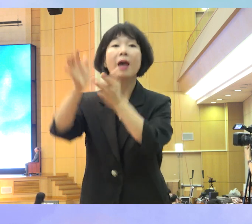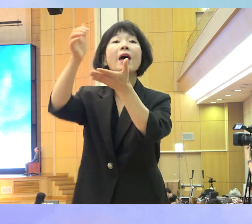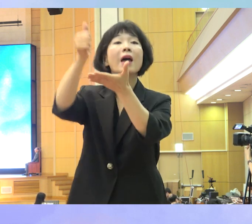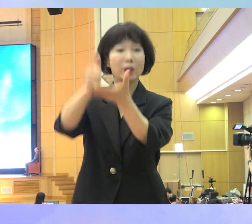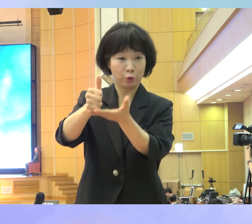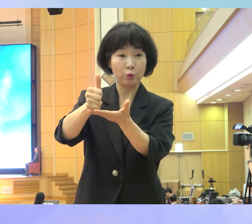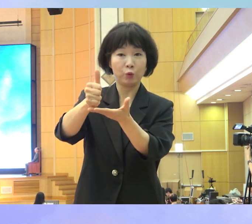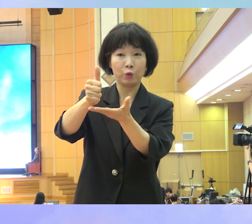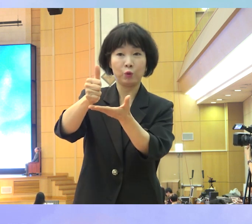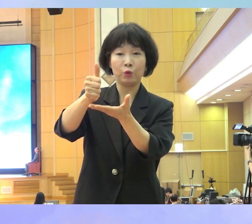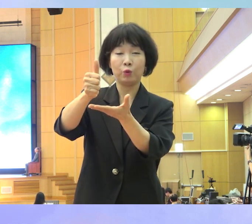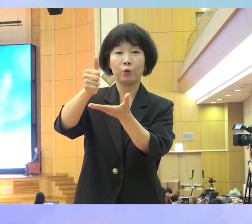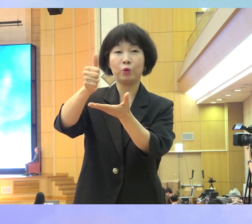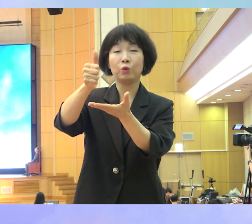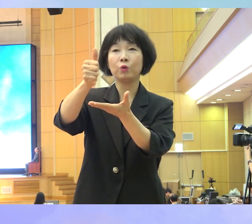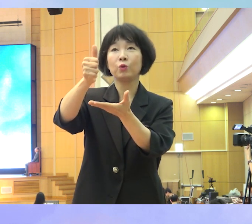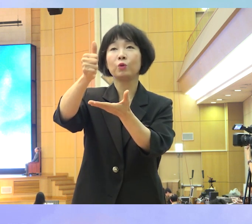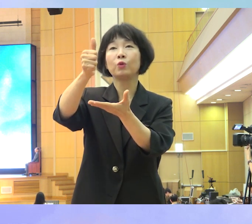예수.